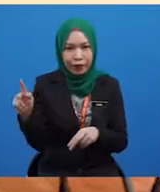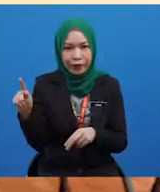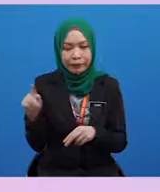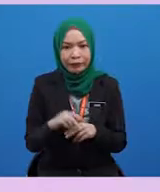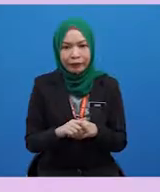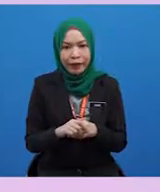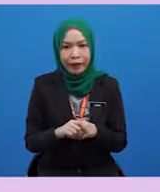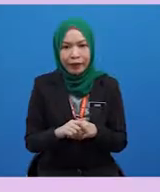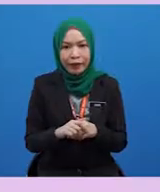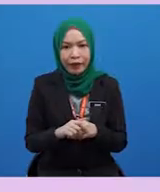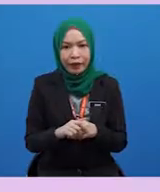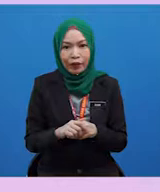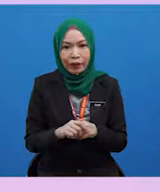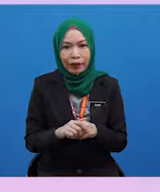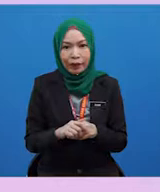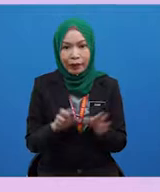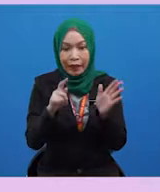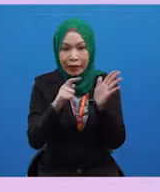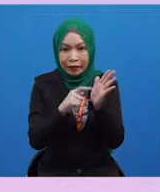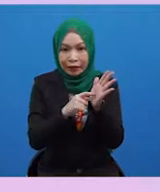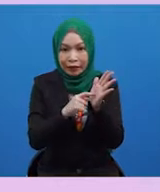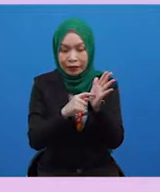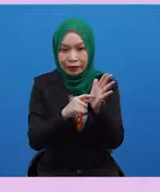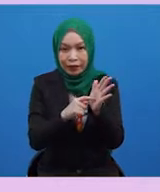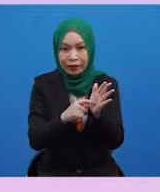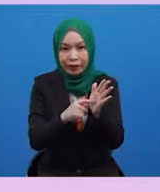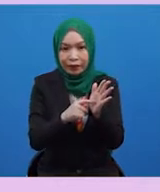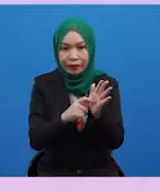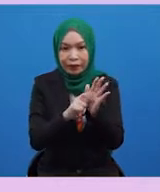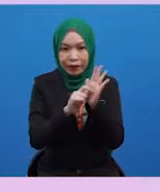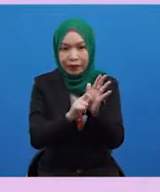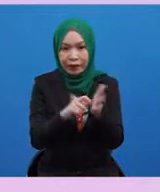menyebut tentang penanda rujukan. Apakah penanda rujukan?